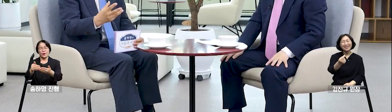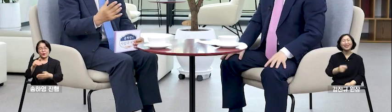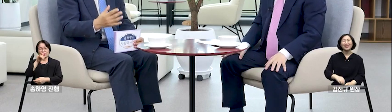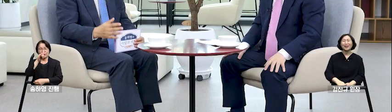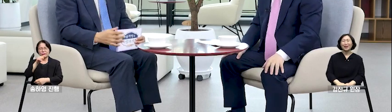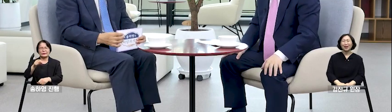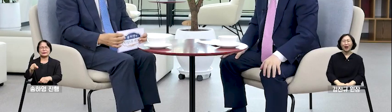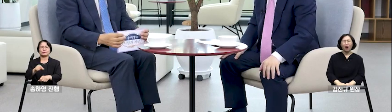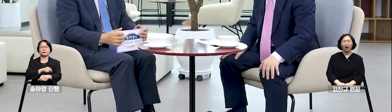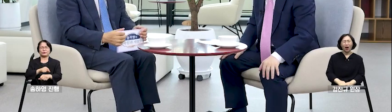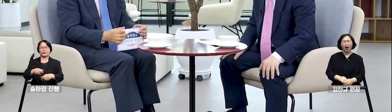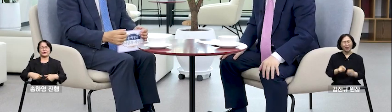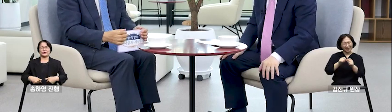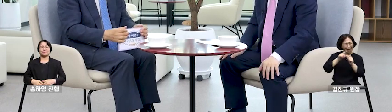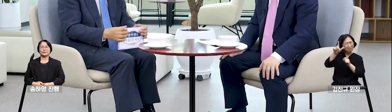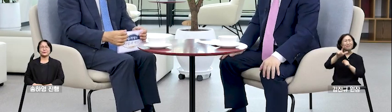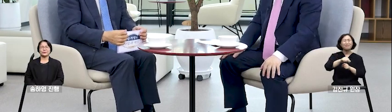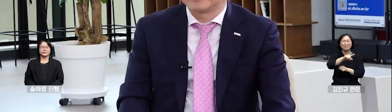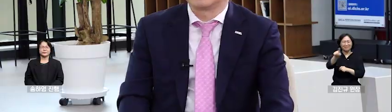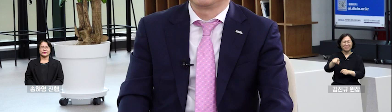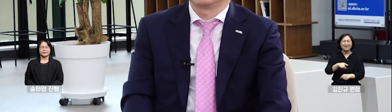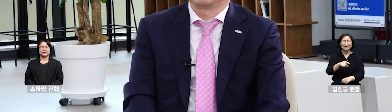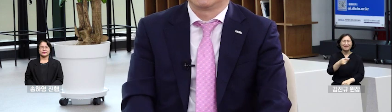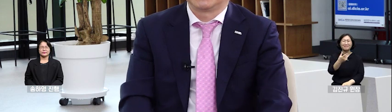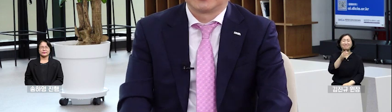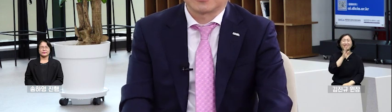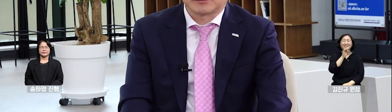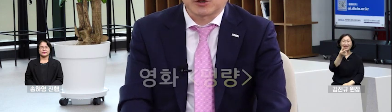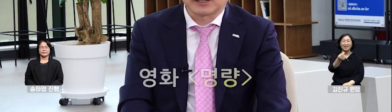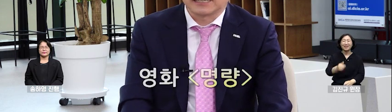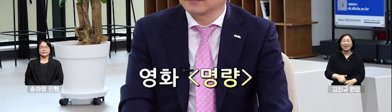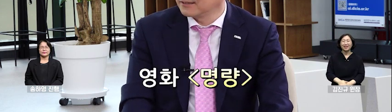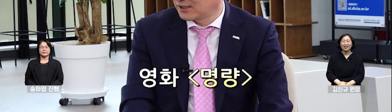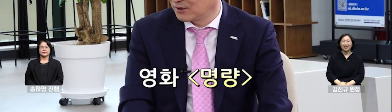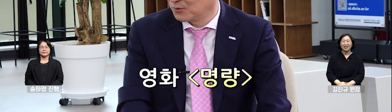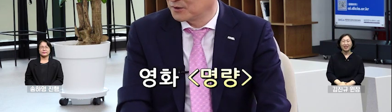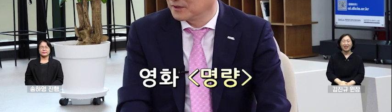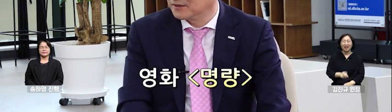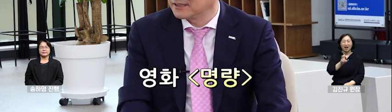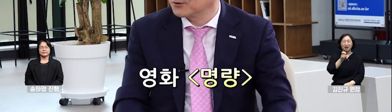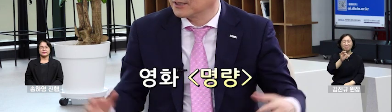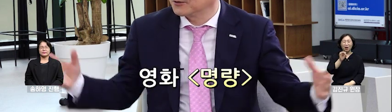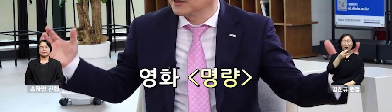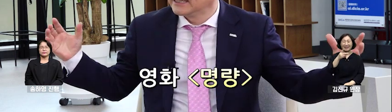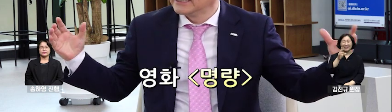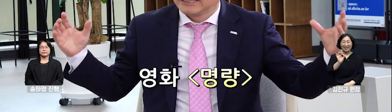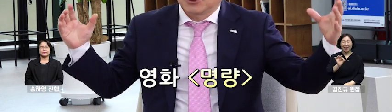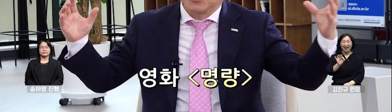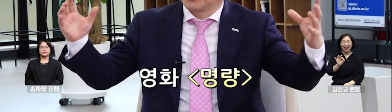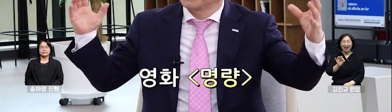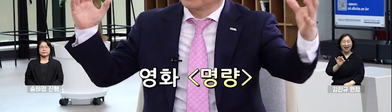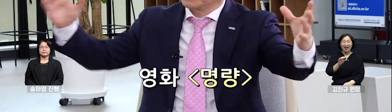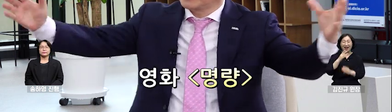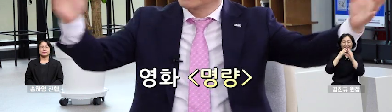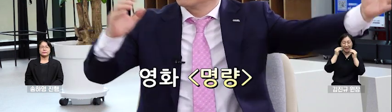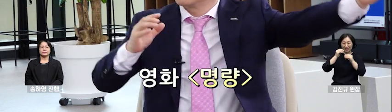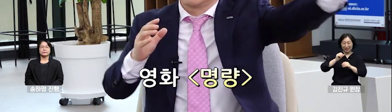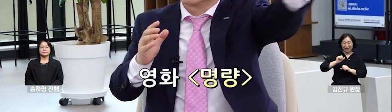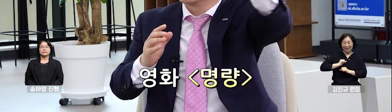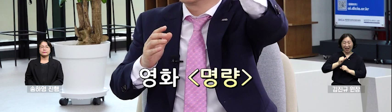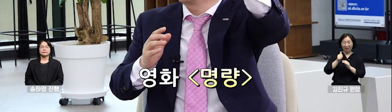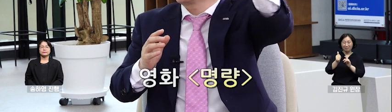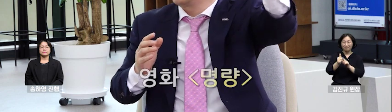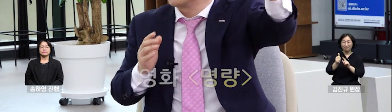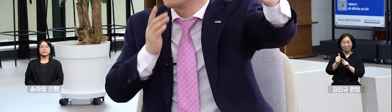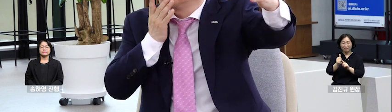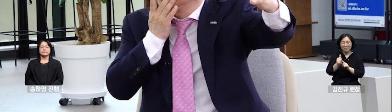이제 특수 상당 구글어스 하지만 들어 정관을 예를 들면 뭐 저희가 영남 같은데 영화 보시면 60 장군 28 촉박해 싸우는 거